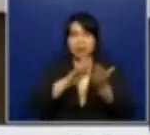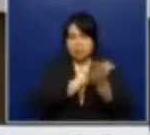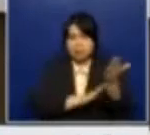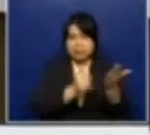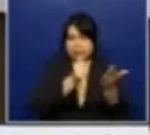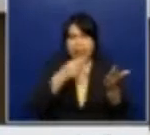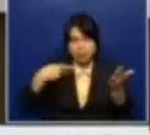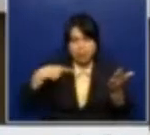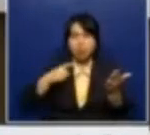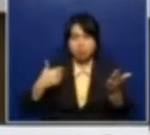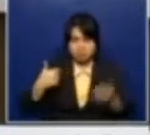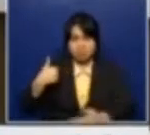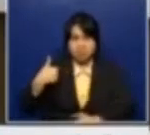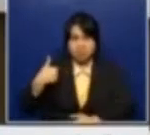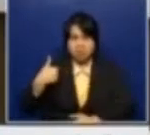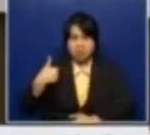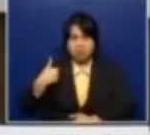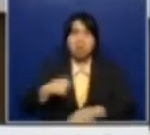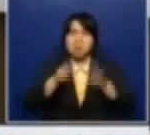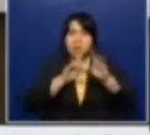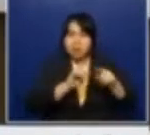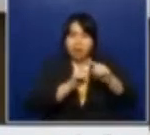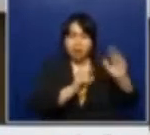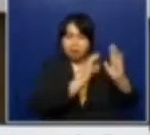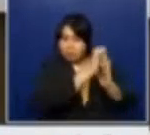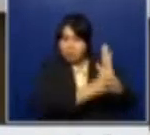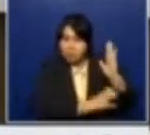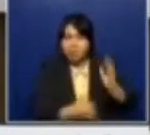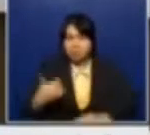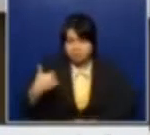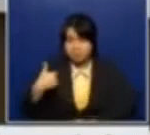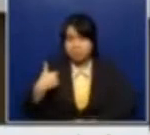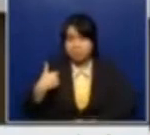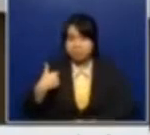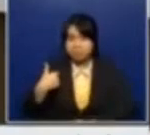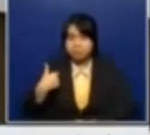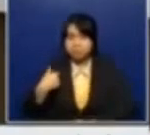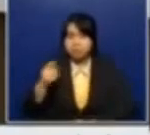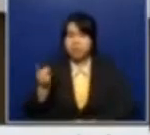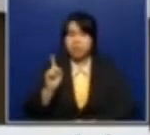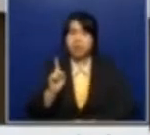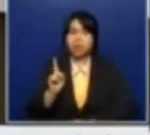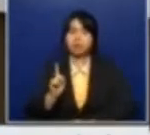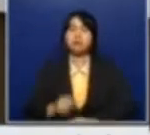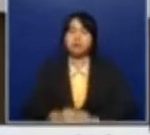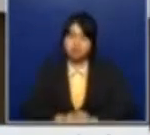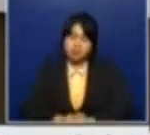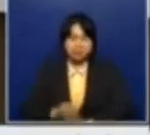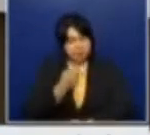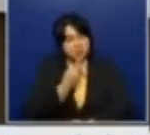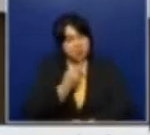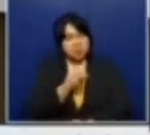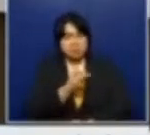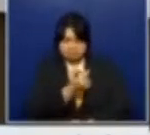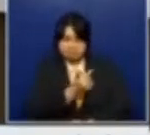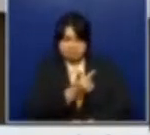าติในหลายๆภาคได้เกิดขึ้นนะครับซึ่งเป็นเรื่องที่น่าสนใจท่